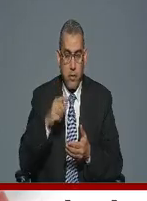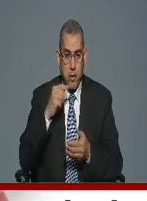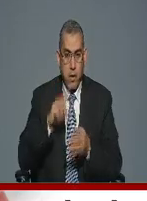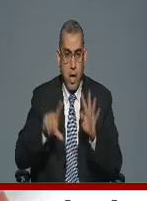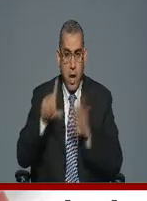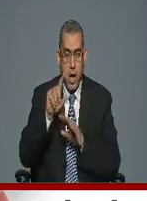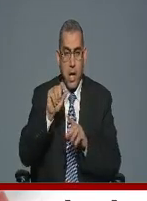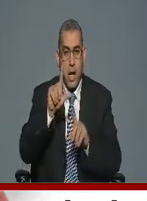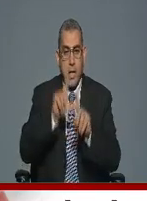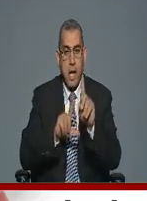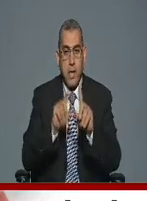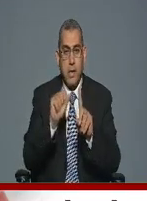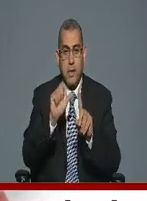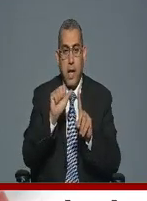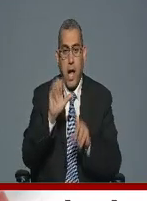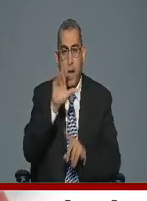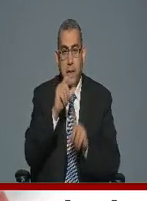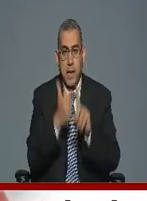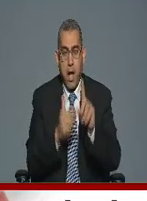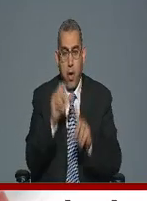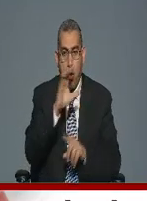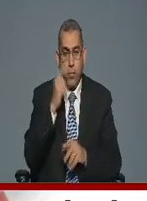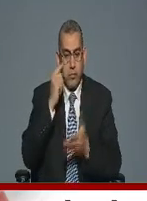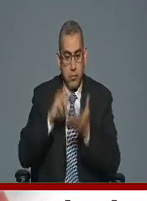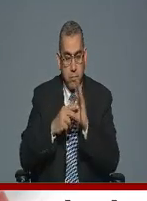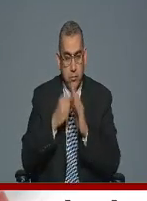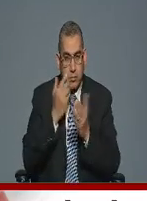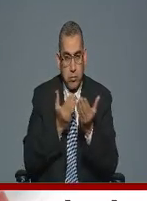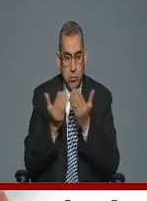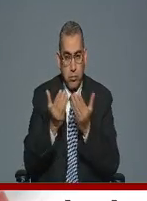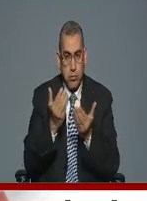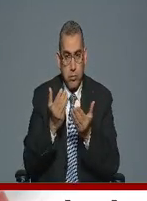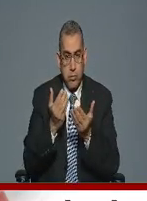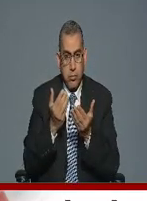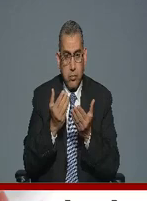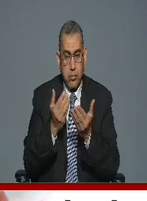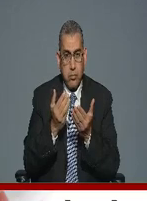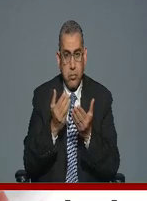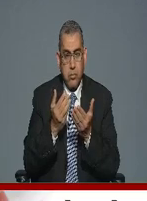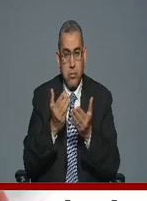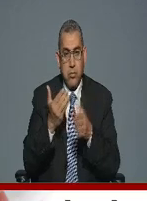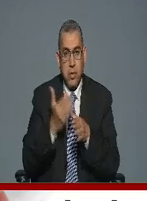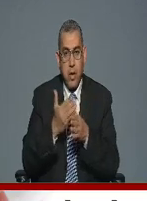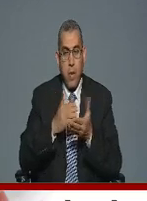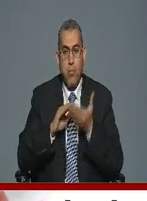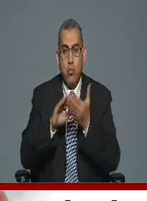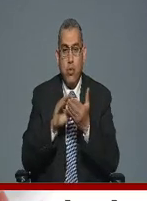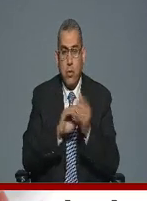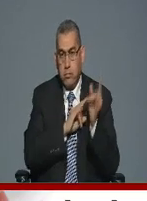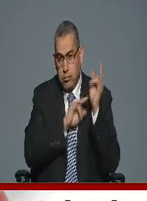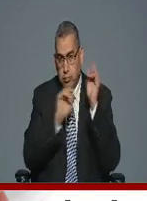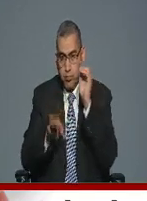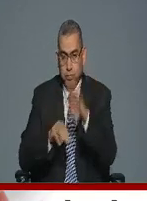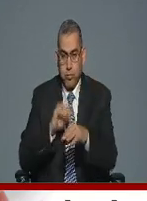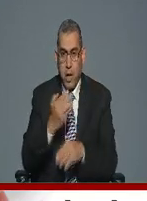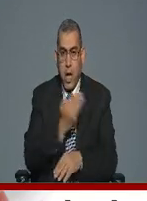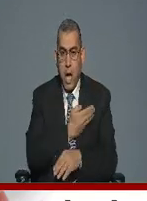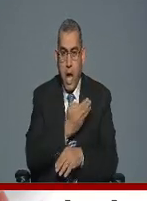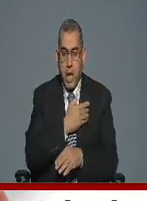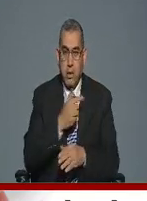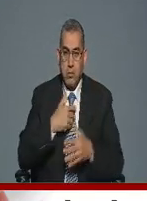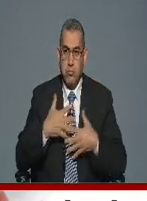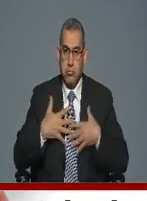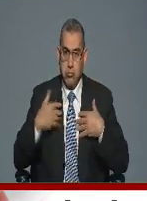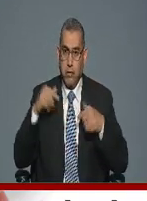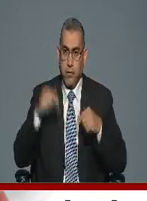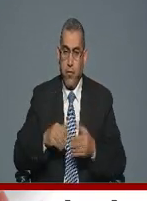الأوروبية قمنا بإنشاء محور إقليمي لتقديم مساعدات منقذة للحياة لغزة، ونحن سعداء أن